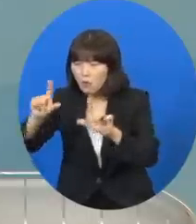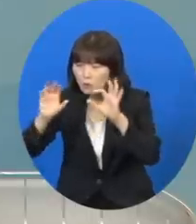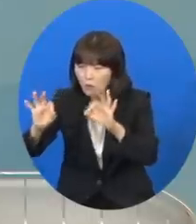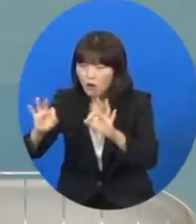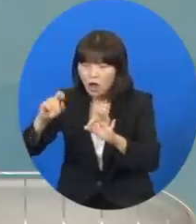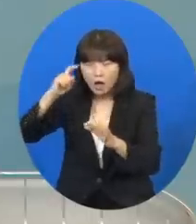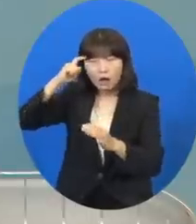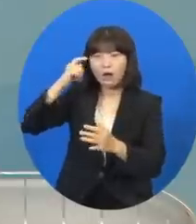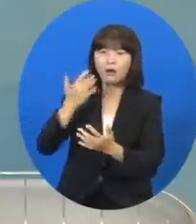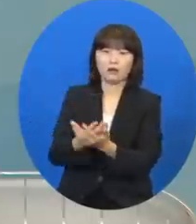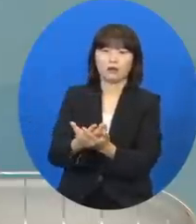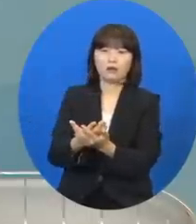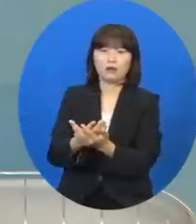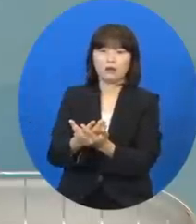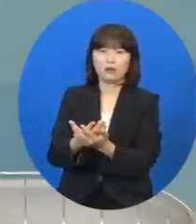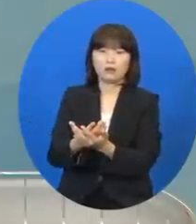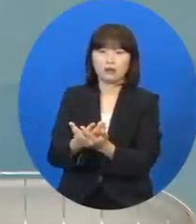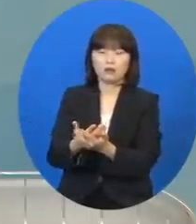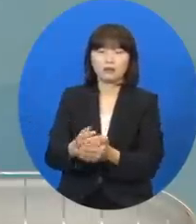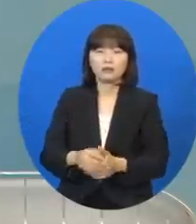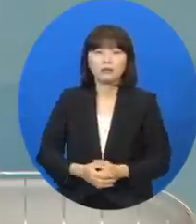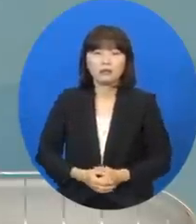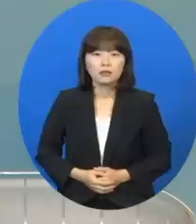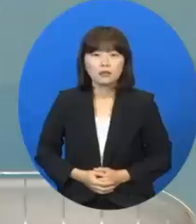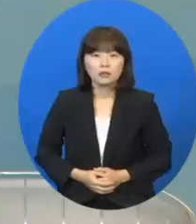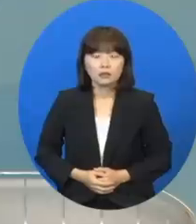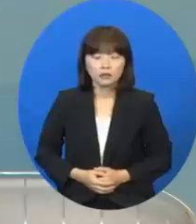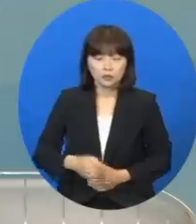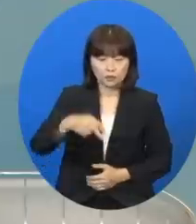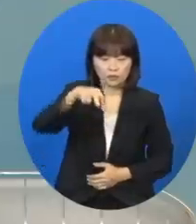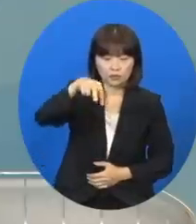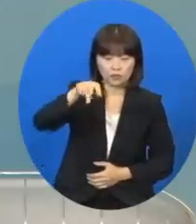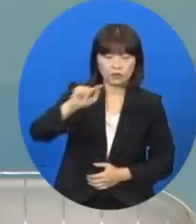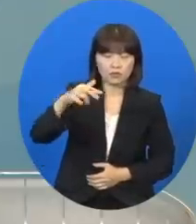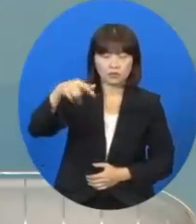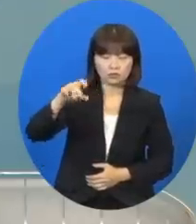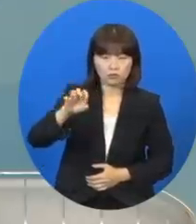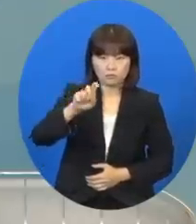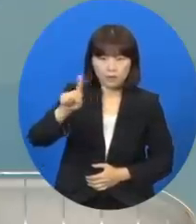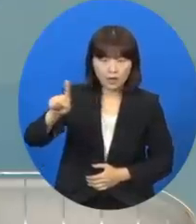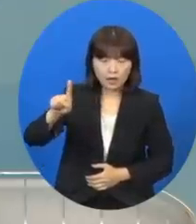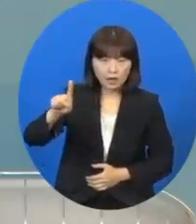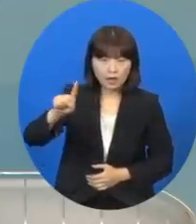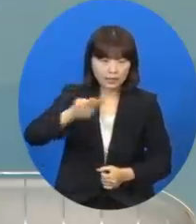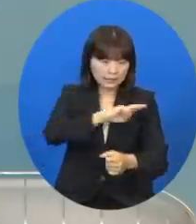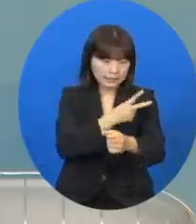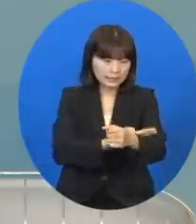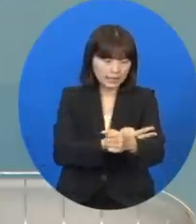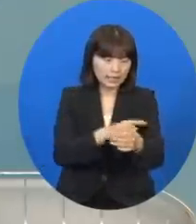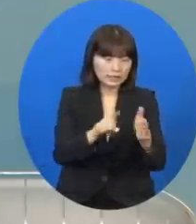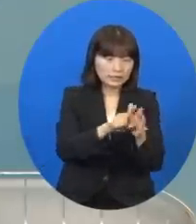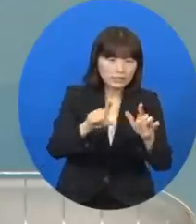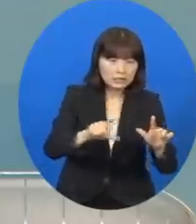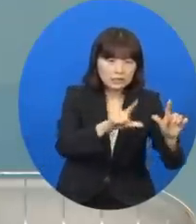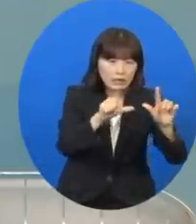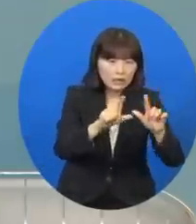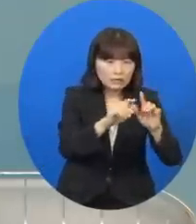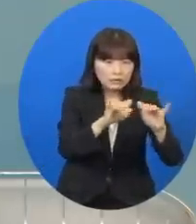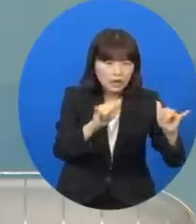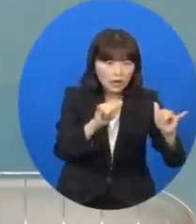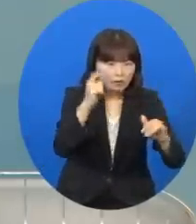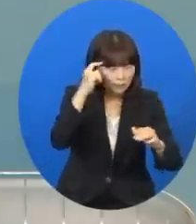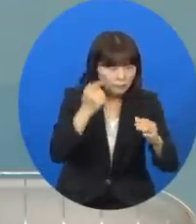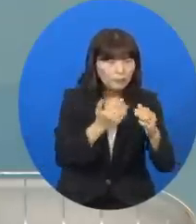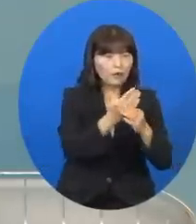받고 그리고 그 산중파 사람들의 신앙생활이 생각이 나서 그래서 수도원을